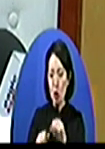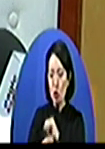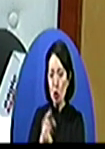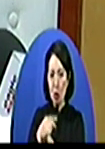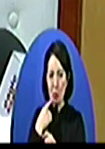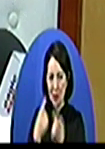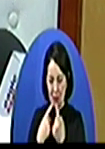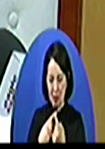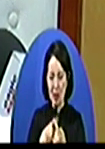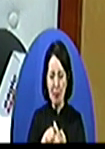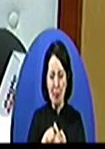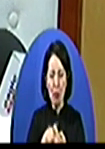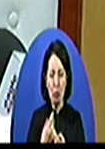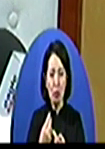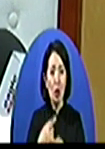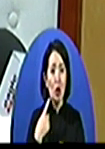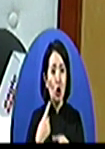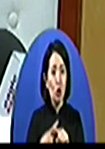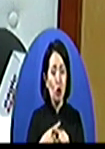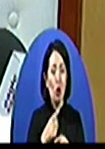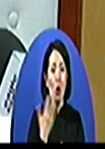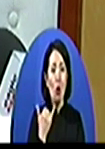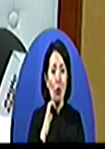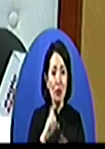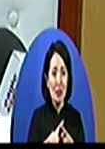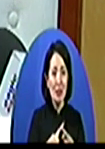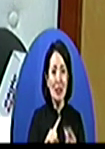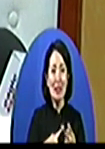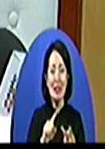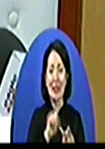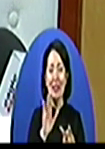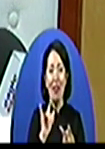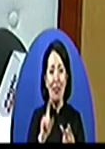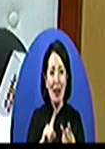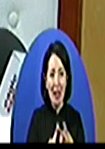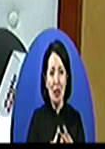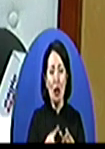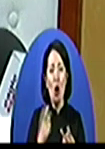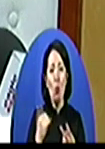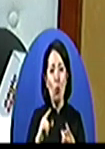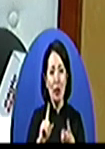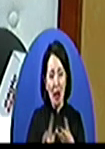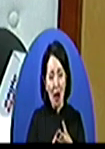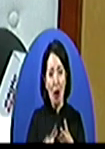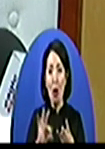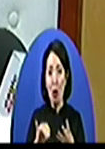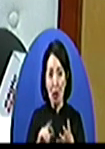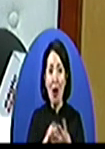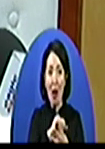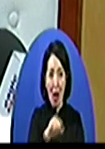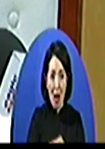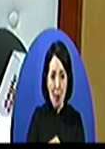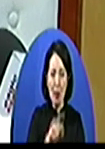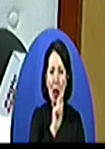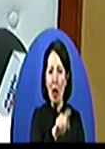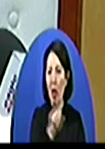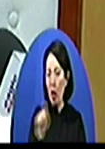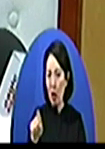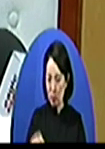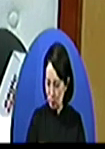байгаа. Би бас хөдөө сая уус хөвсгөл завхан булган орхон гэдэг энэ аймагуудаар явахад бол үнэхээр